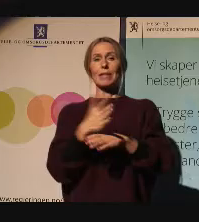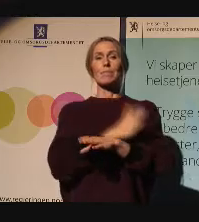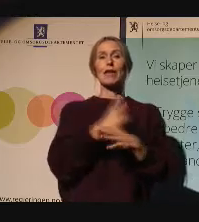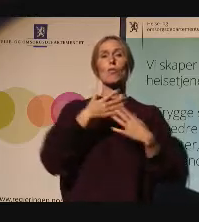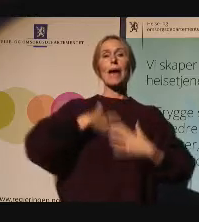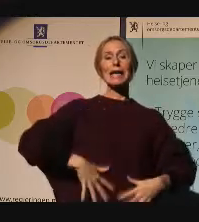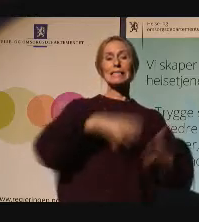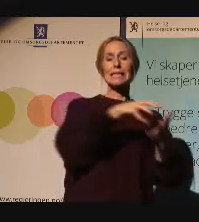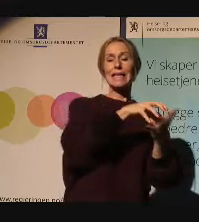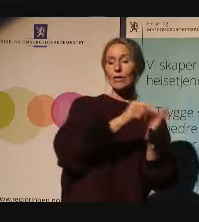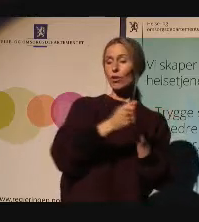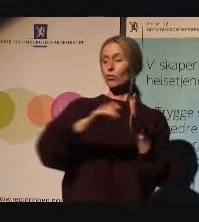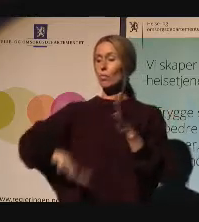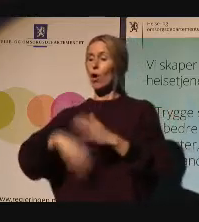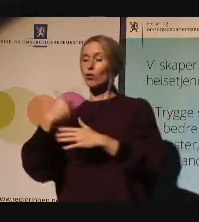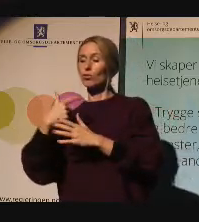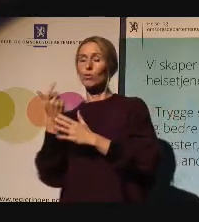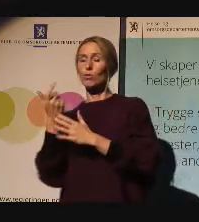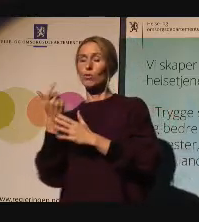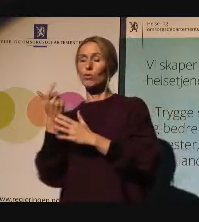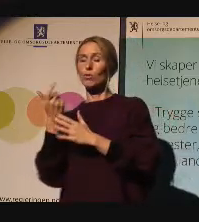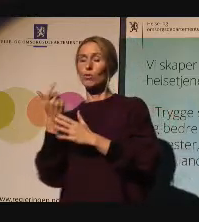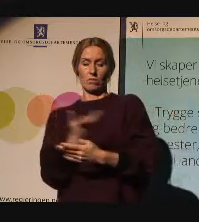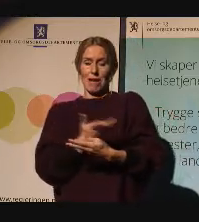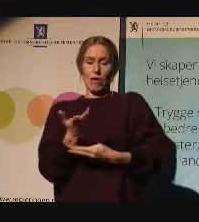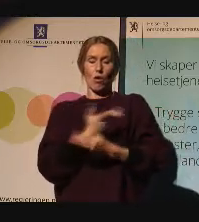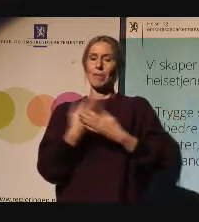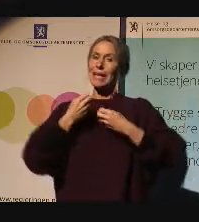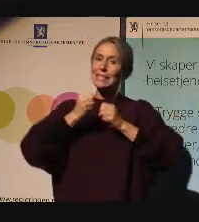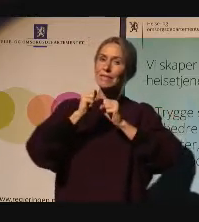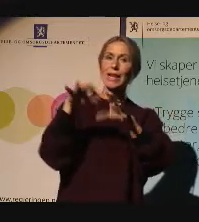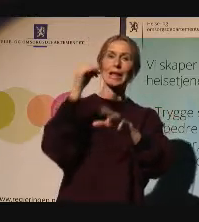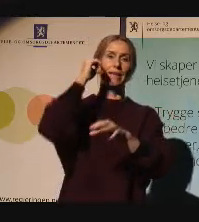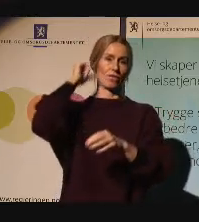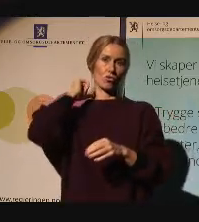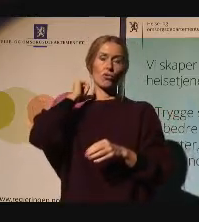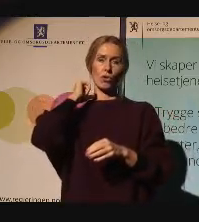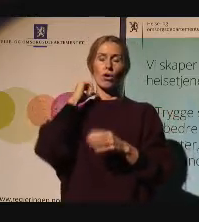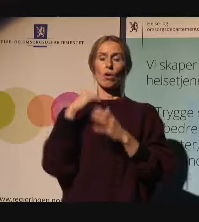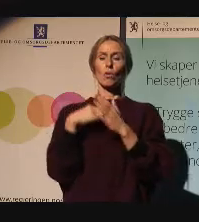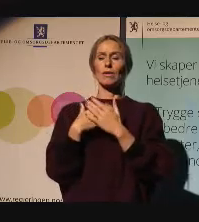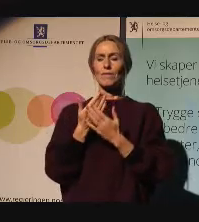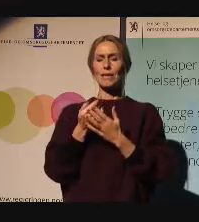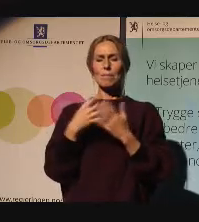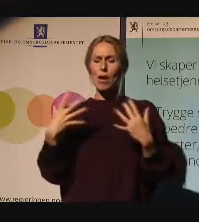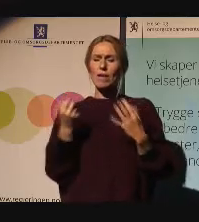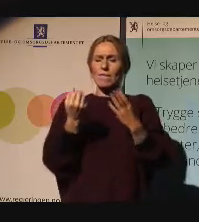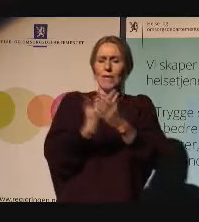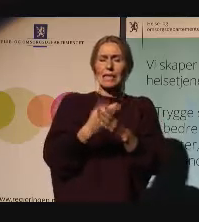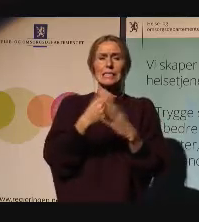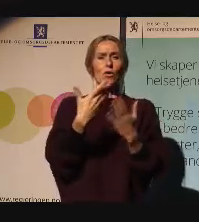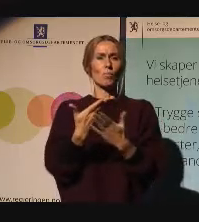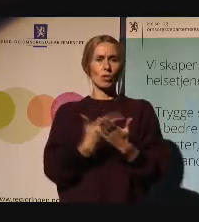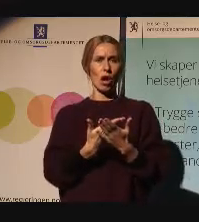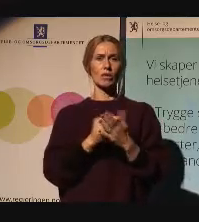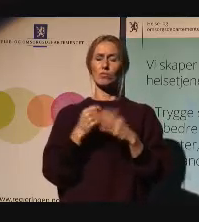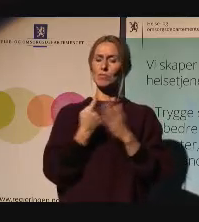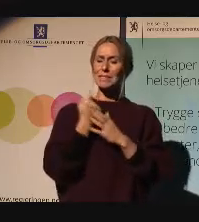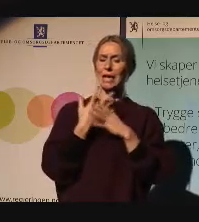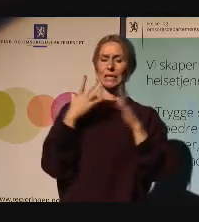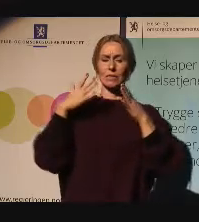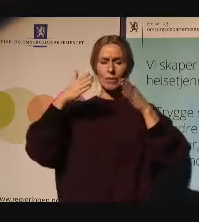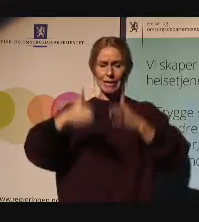og Barne- og ungdomsdirektoratet ble intensivert i fjor, og de fikk en rekke felles oppdrag som særlig skal være rettet